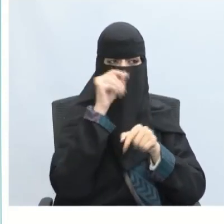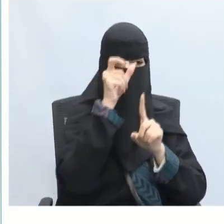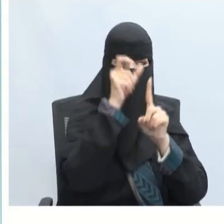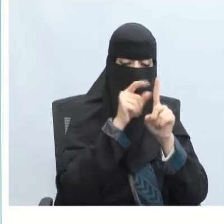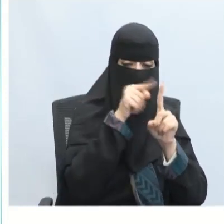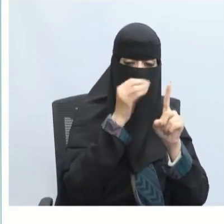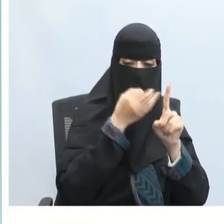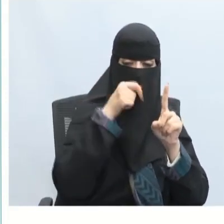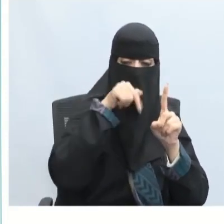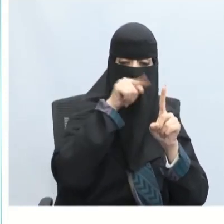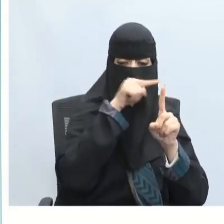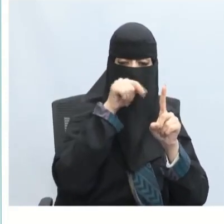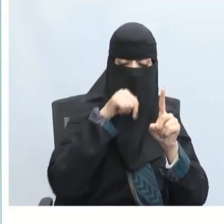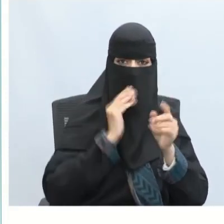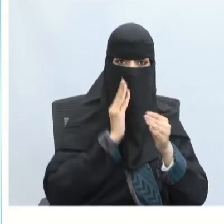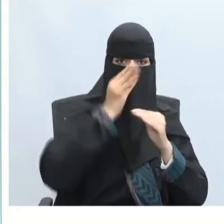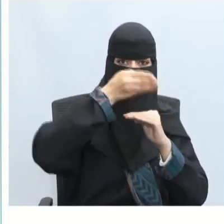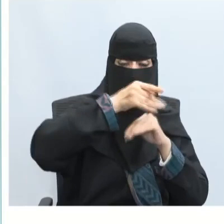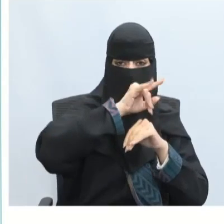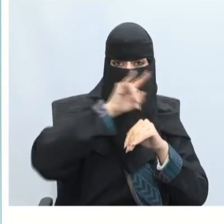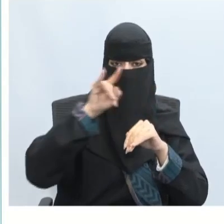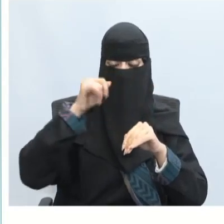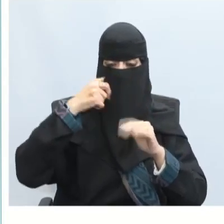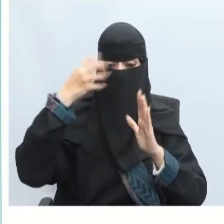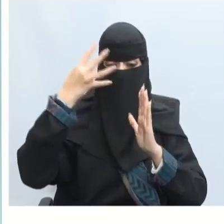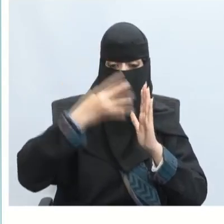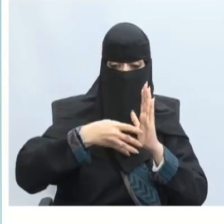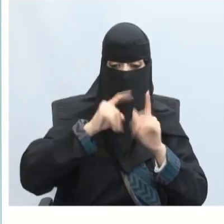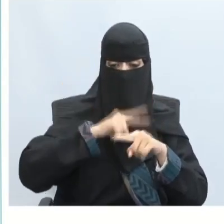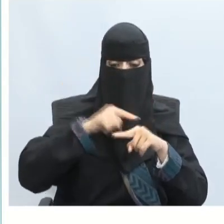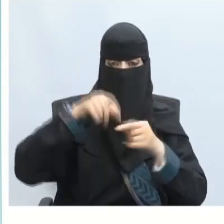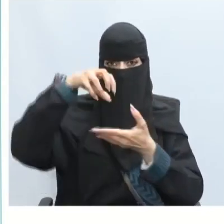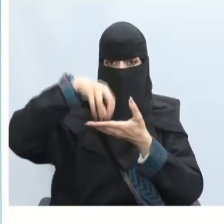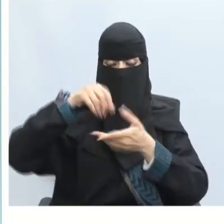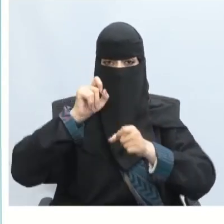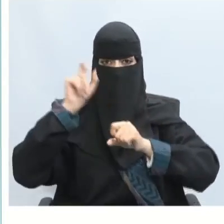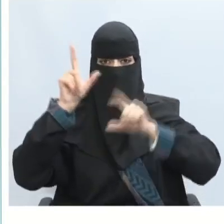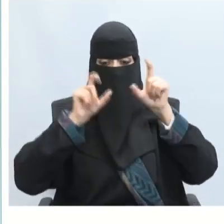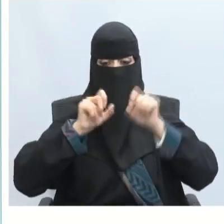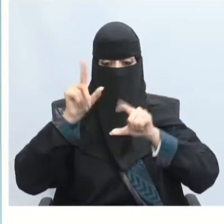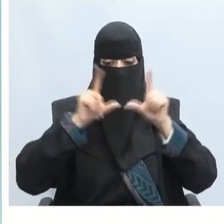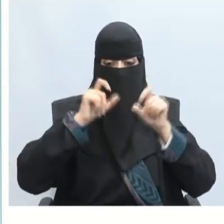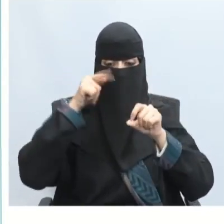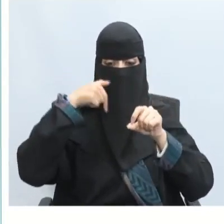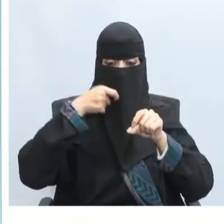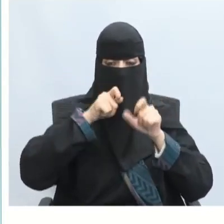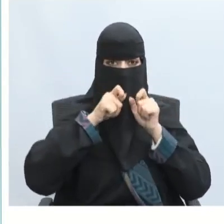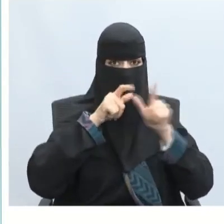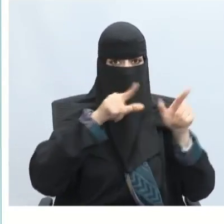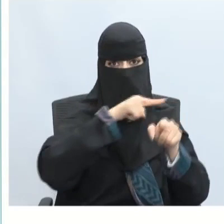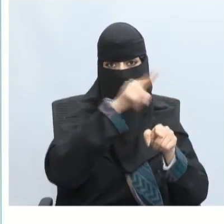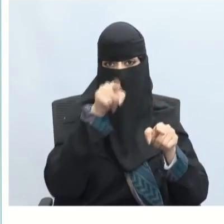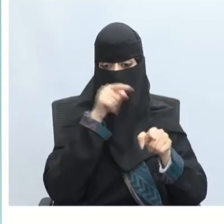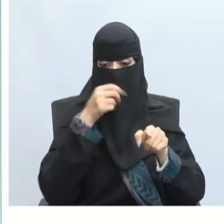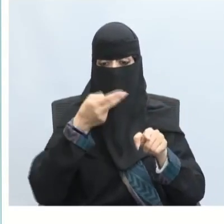للاساءه للاخرين والدخول غير مشروع الى مواقعهم الالكترونيه